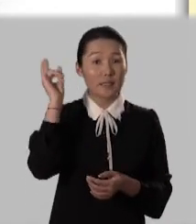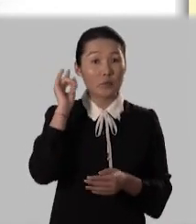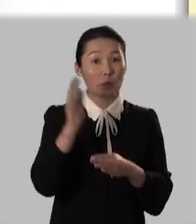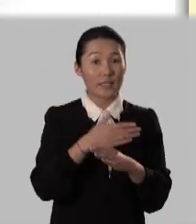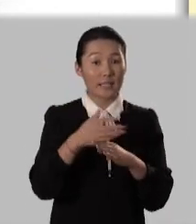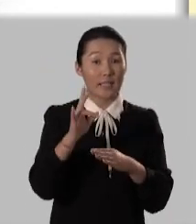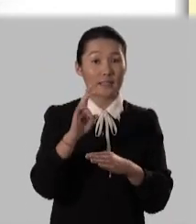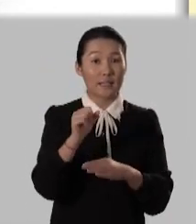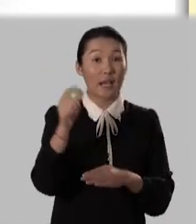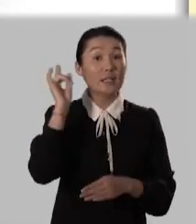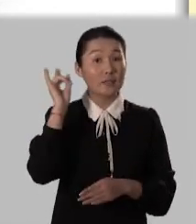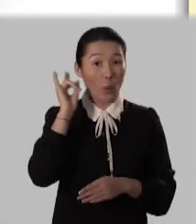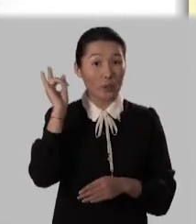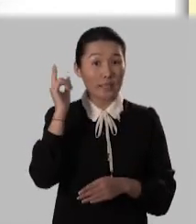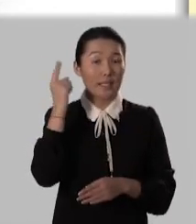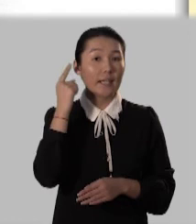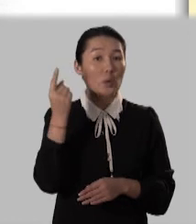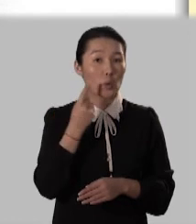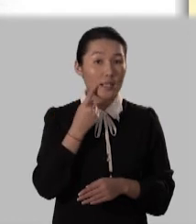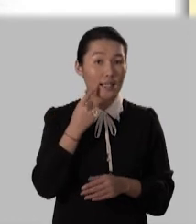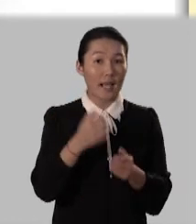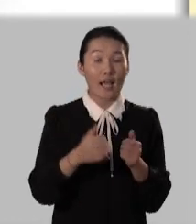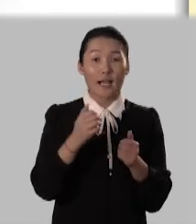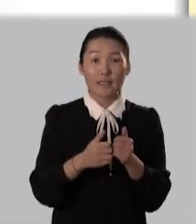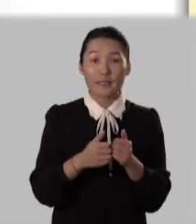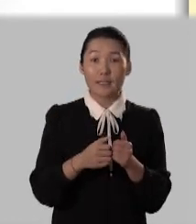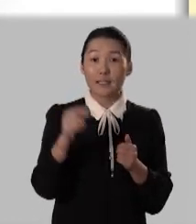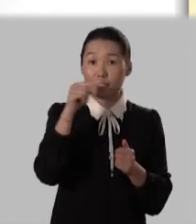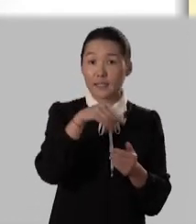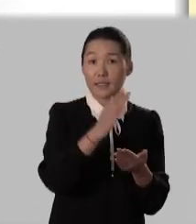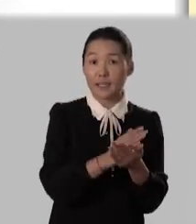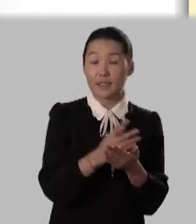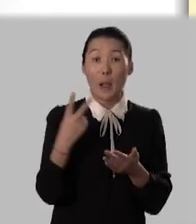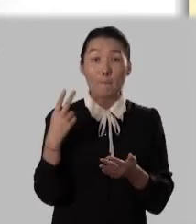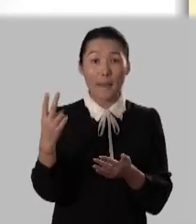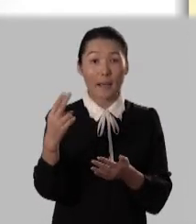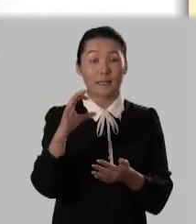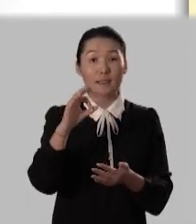звонкие и глухие среди них есть парные согласные в